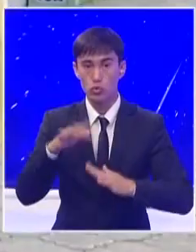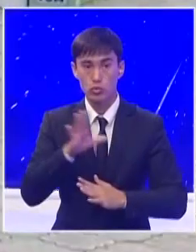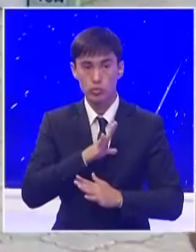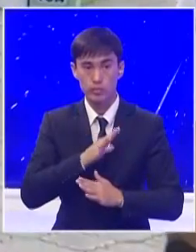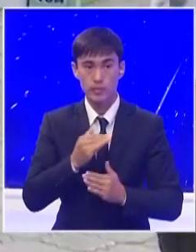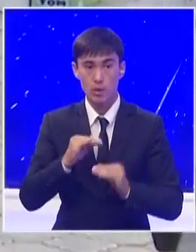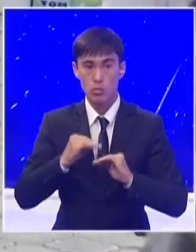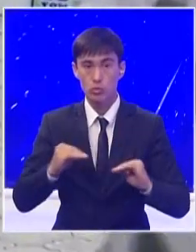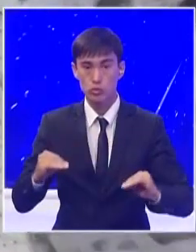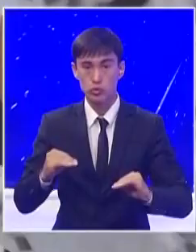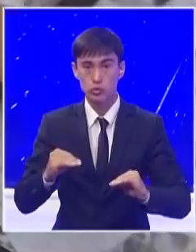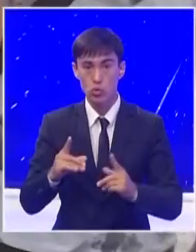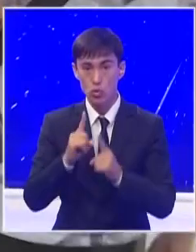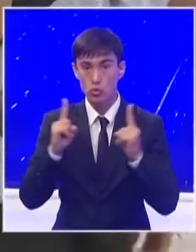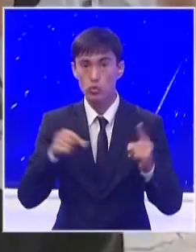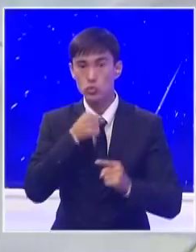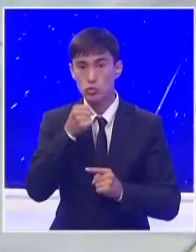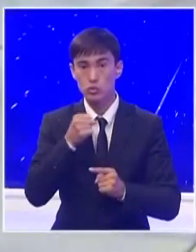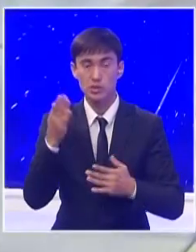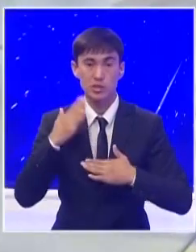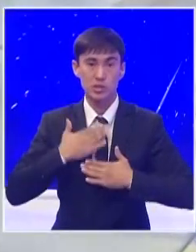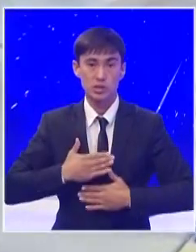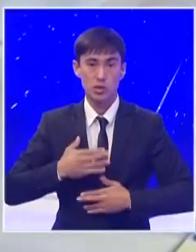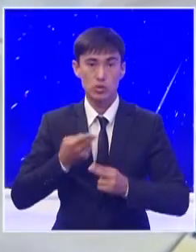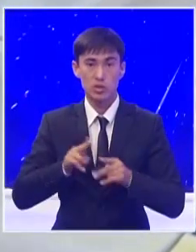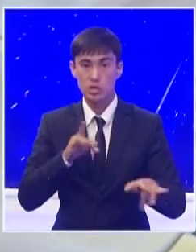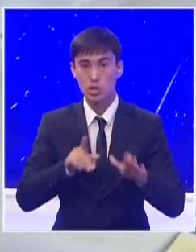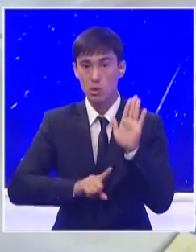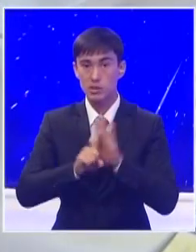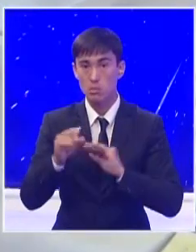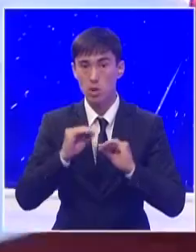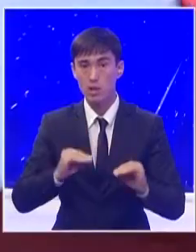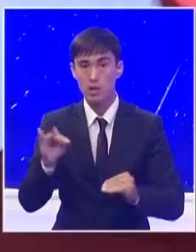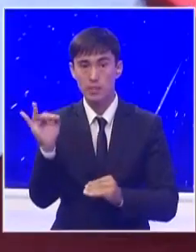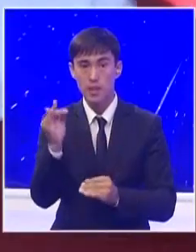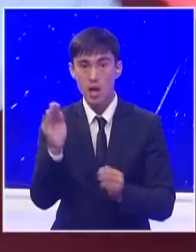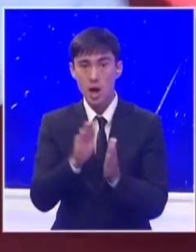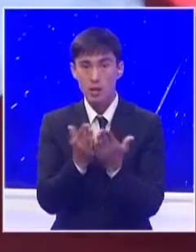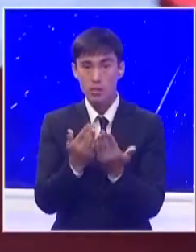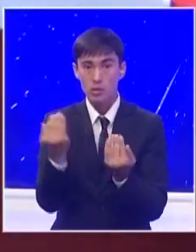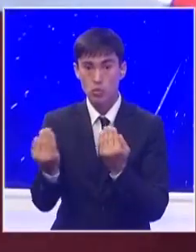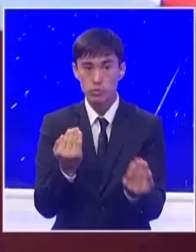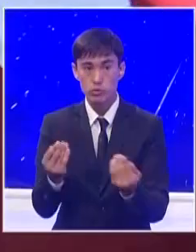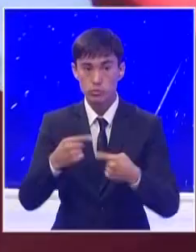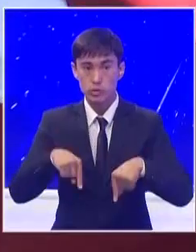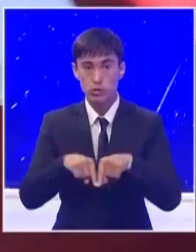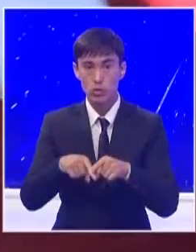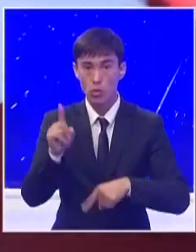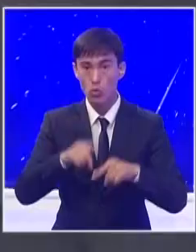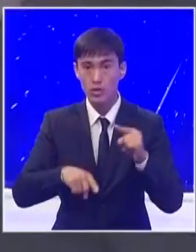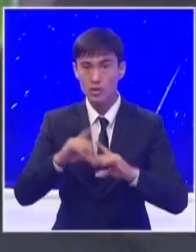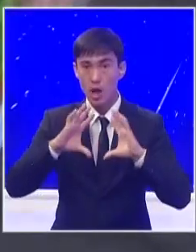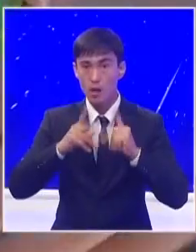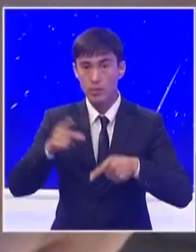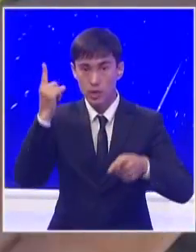анық. Бүлдіршіндер түгіл, үлкендердің өзі дән риза. Өйткені шара барысында балалар әдебиетінің көрмесі ұйымдастырылды. Онда отандық және